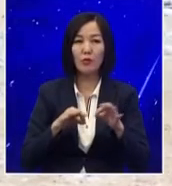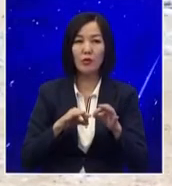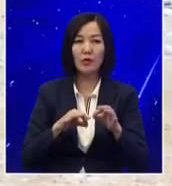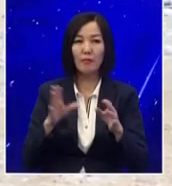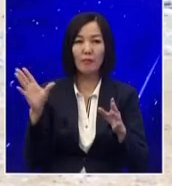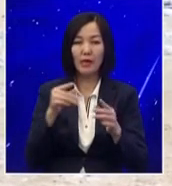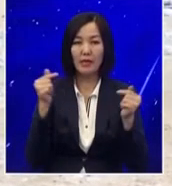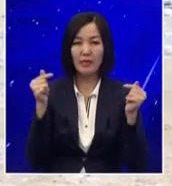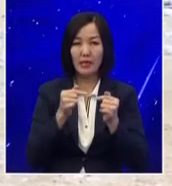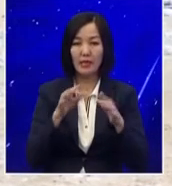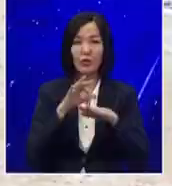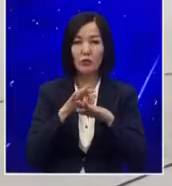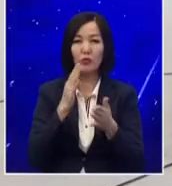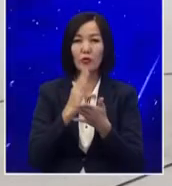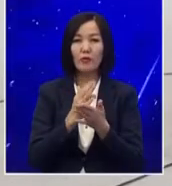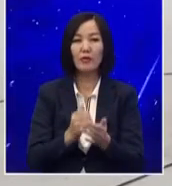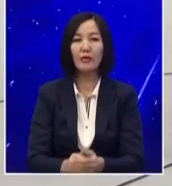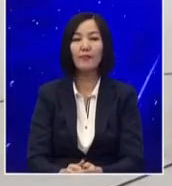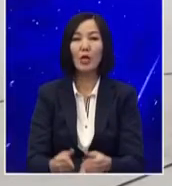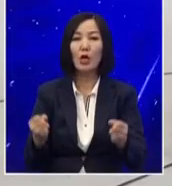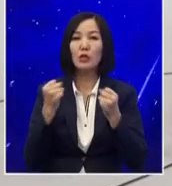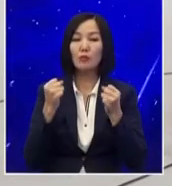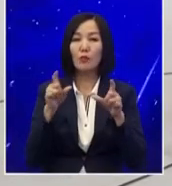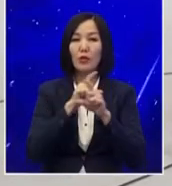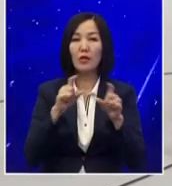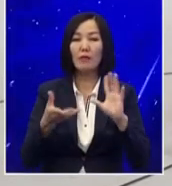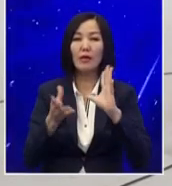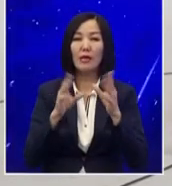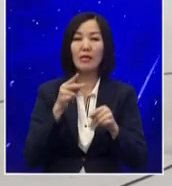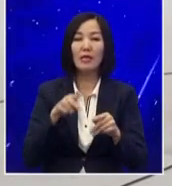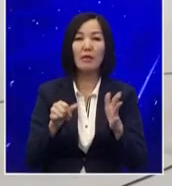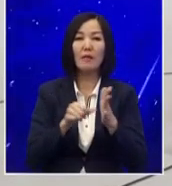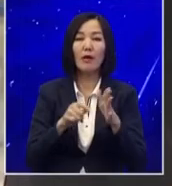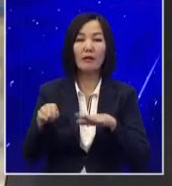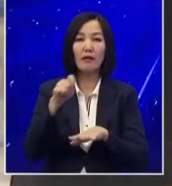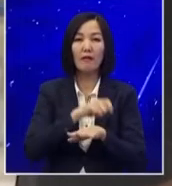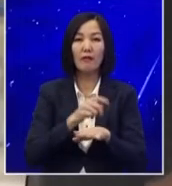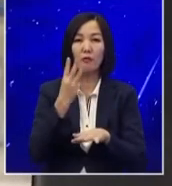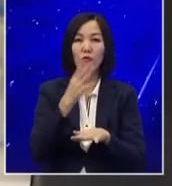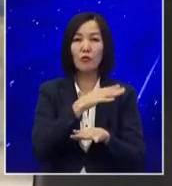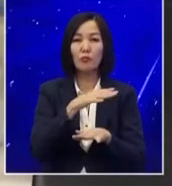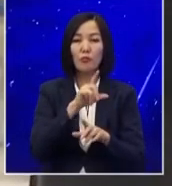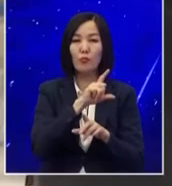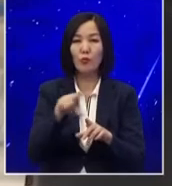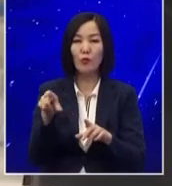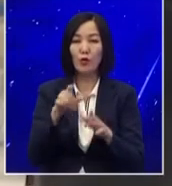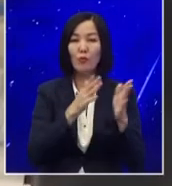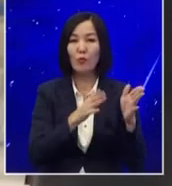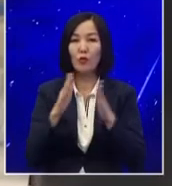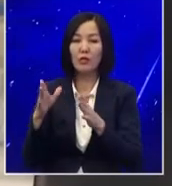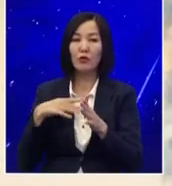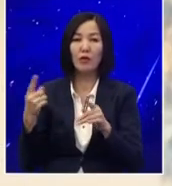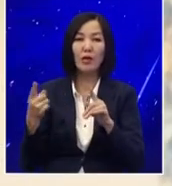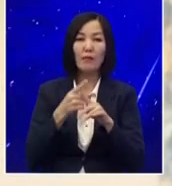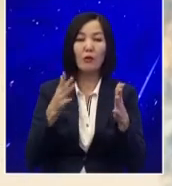сол жобаға сәйкес істелініп жатыр. Спорт ғимаратының көлемі 2600 шаршы метр, 3 бөліктен тұрады. Оның алғашқысы әрі